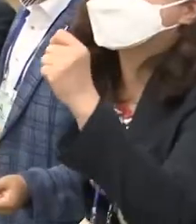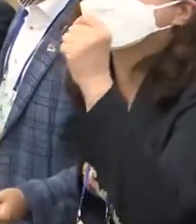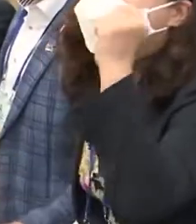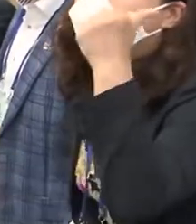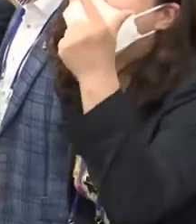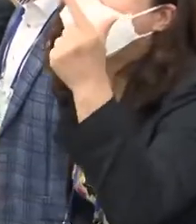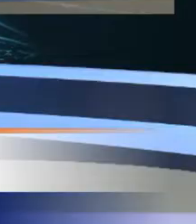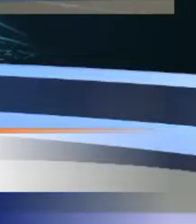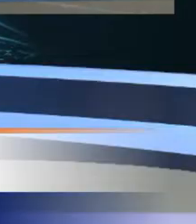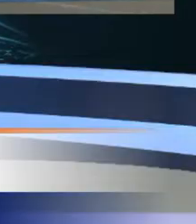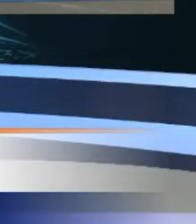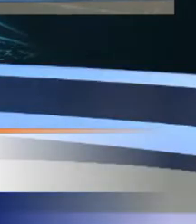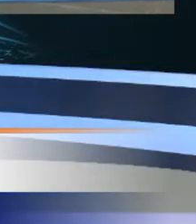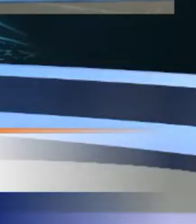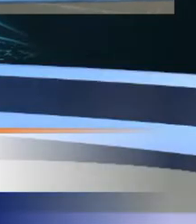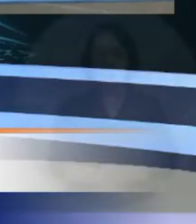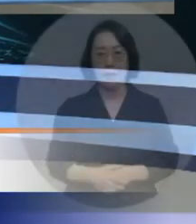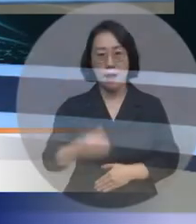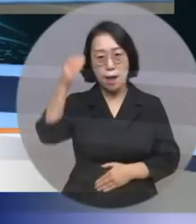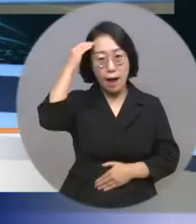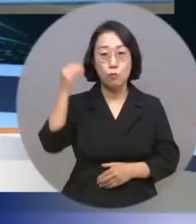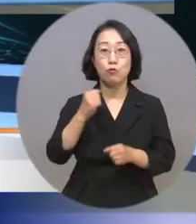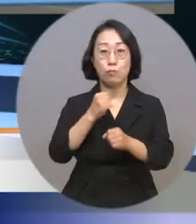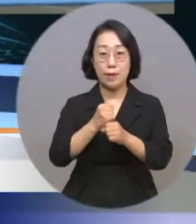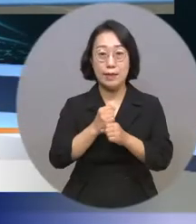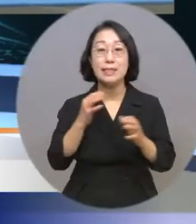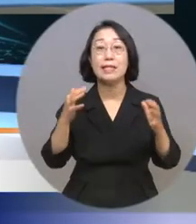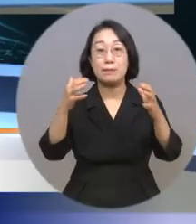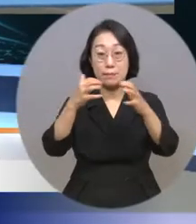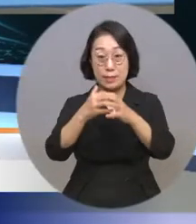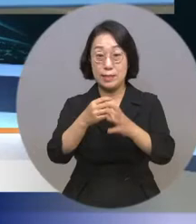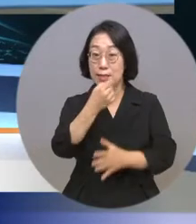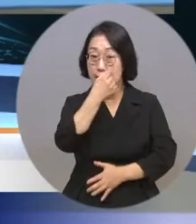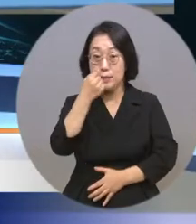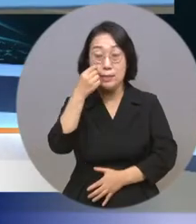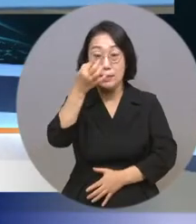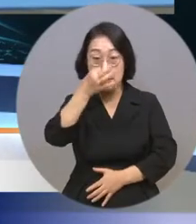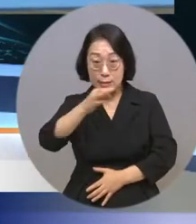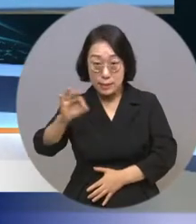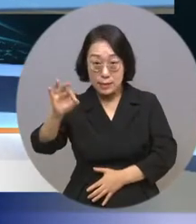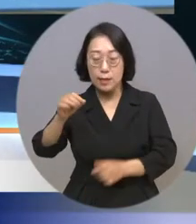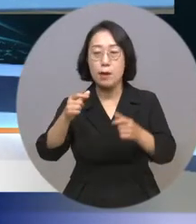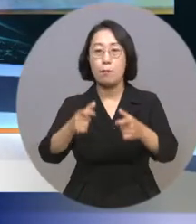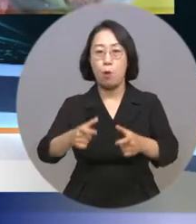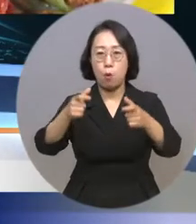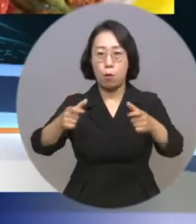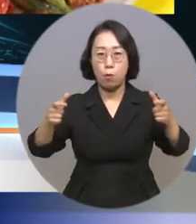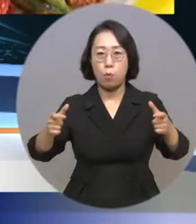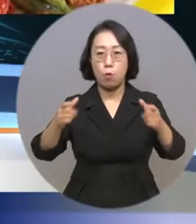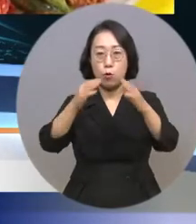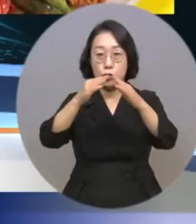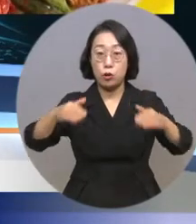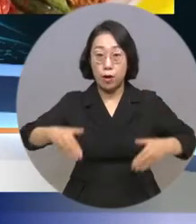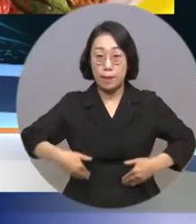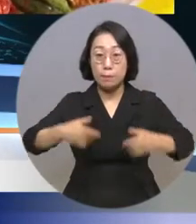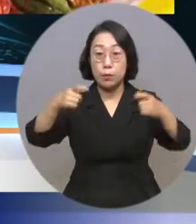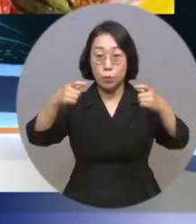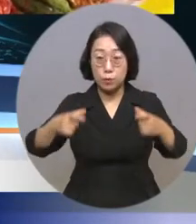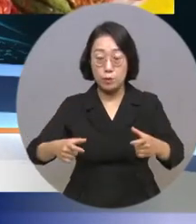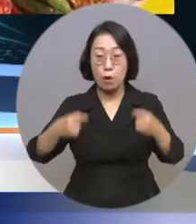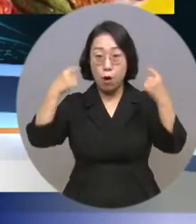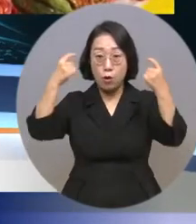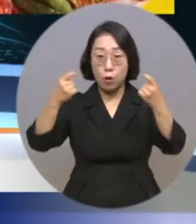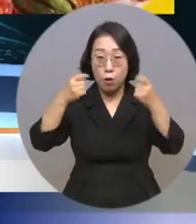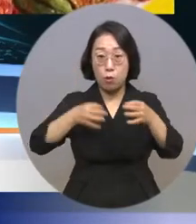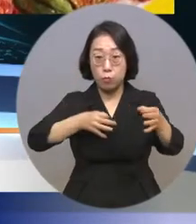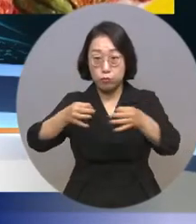장유진입니다. 국산 김치 인증업체의 사용 표시제가 확산하면서 전라남도는 전남 지역 관광지